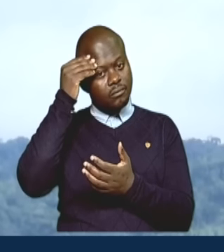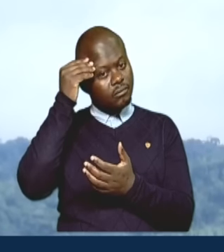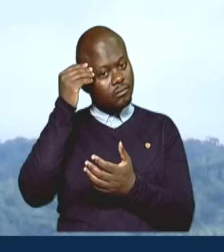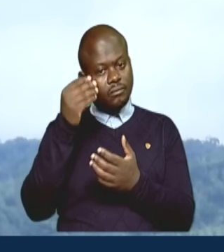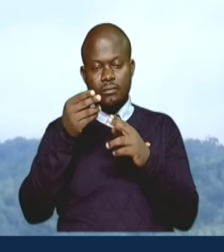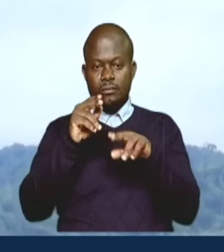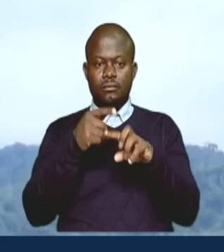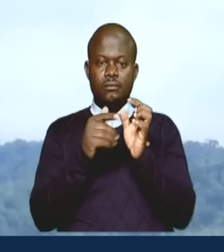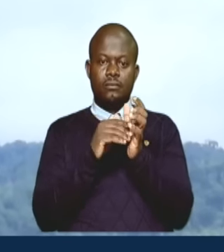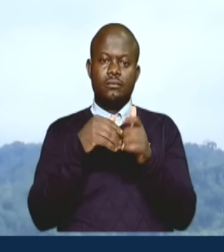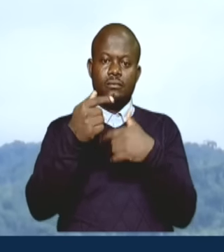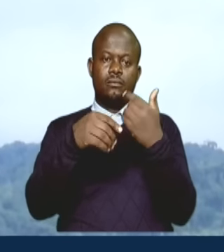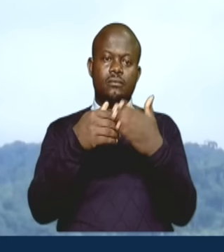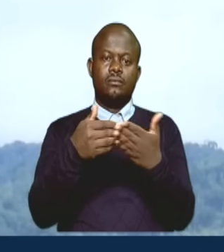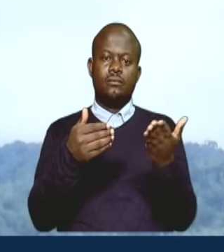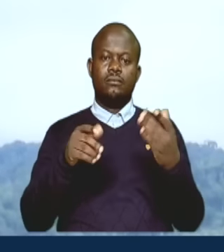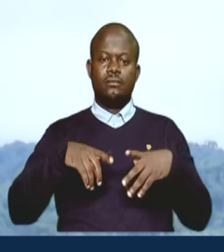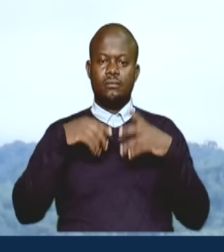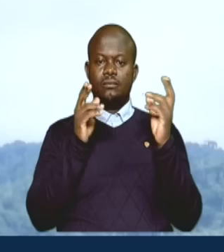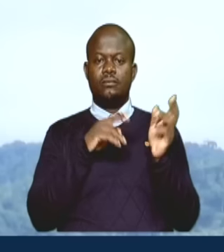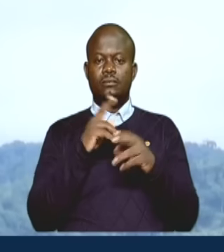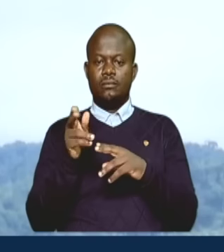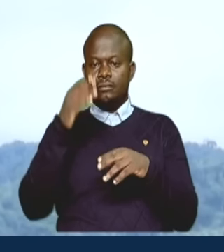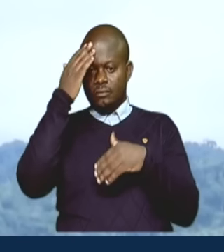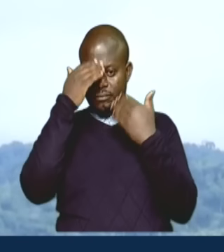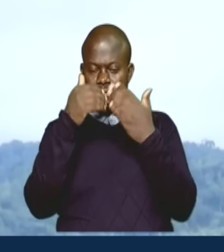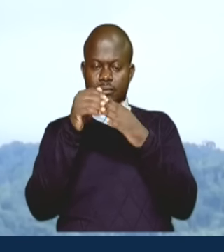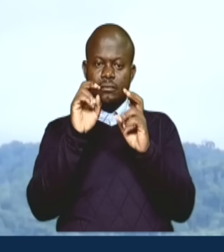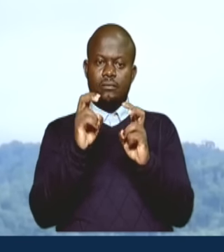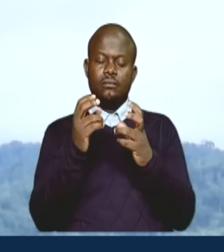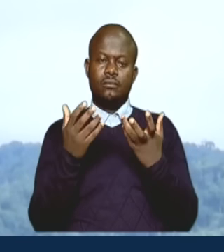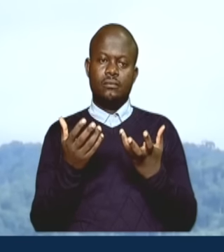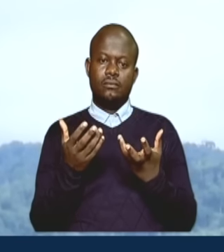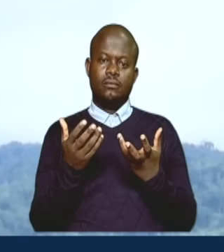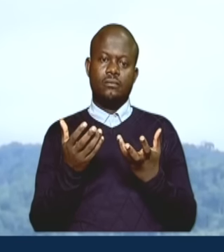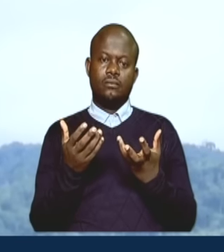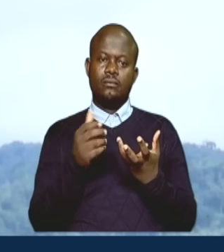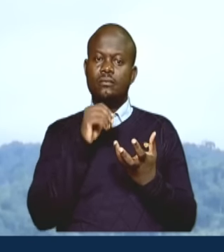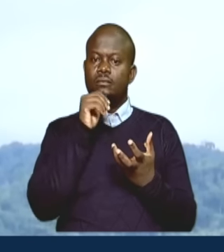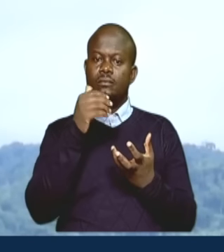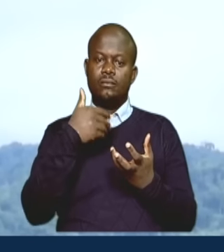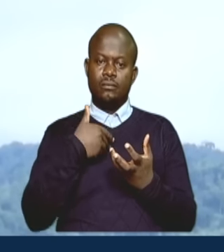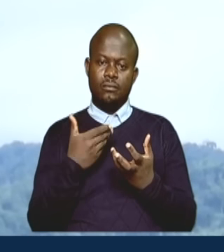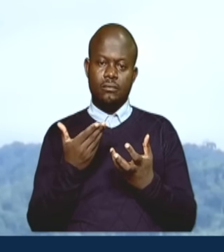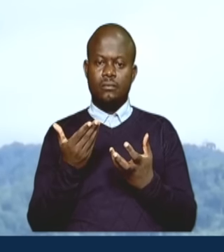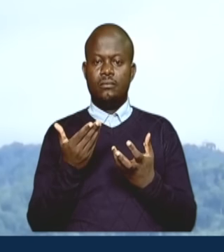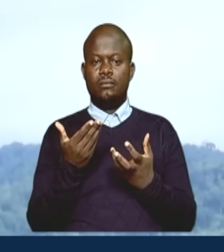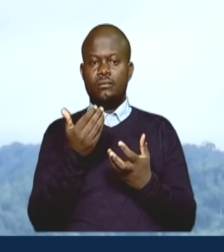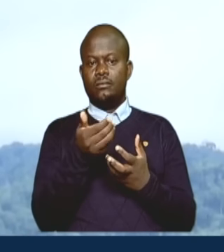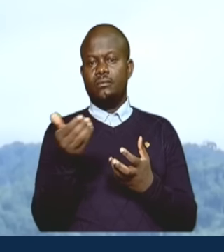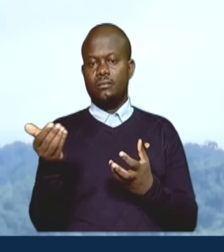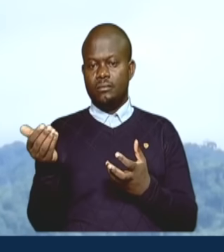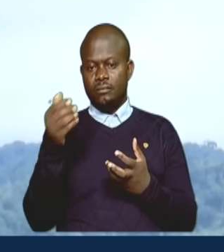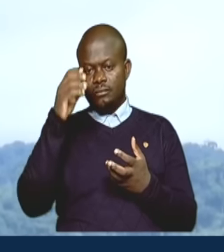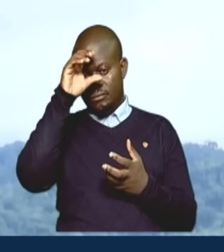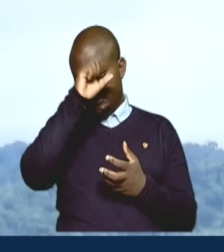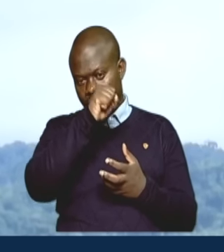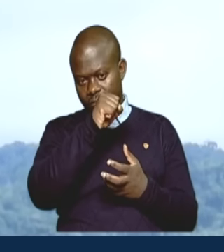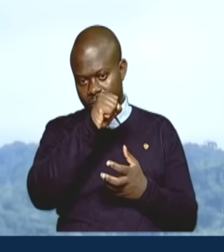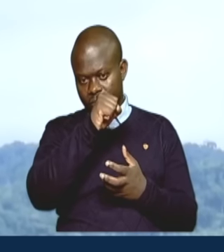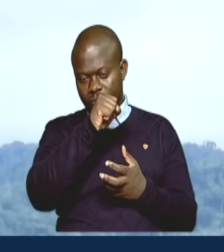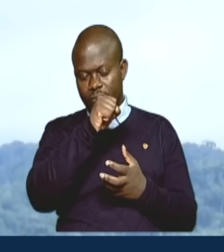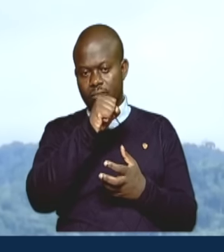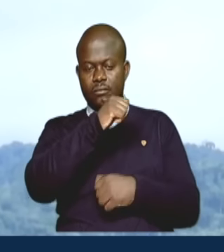no kubabira hafi mu buzima busanzwe, kugira ngo atagira umwana abura kujya